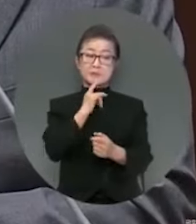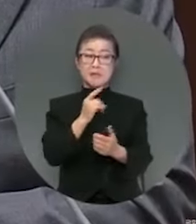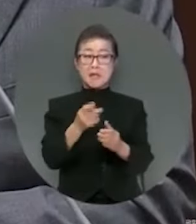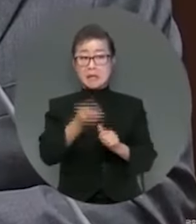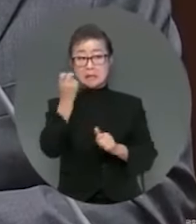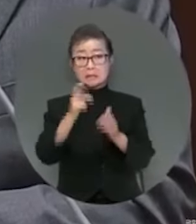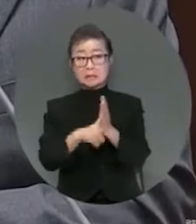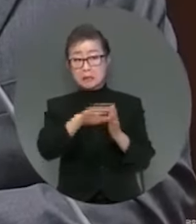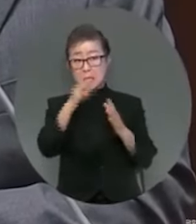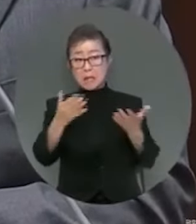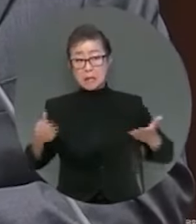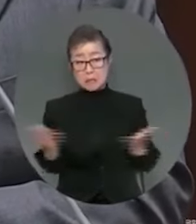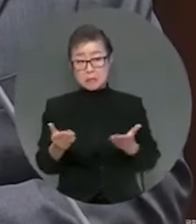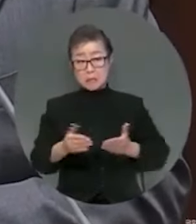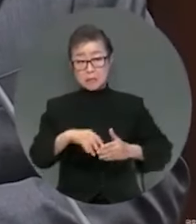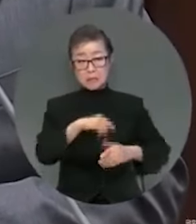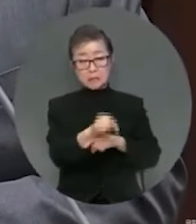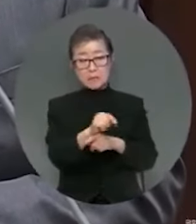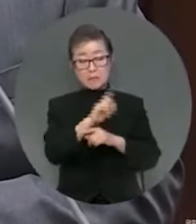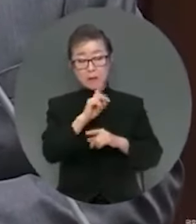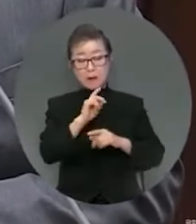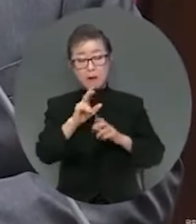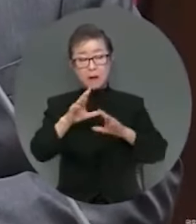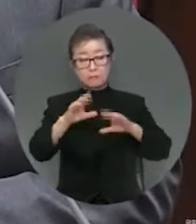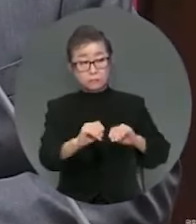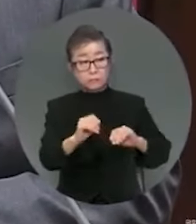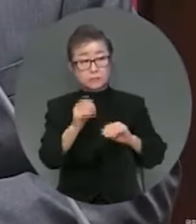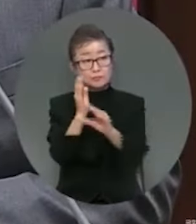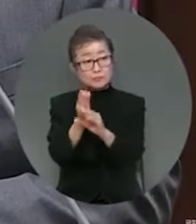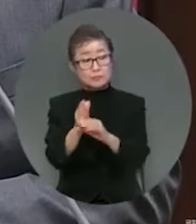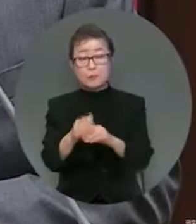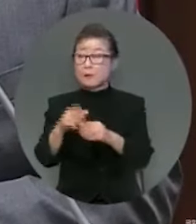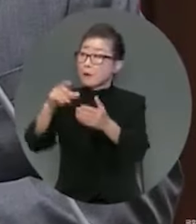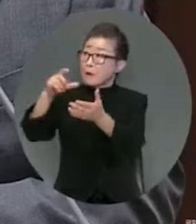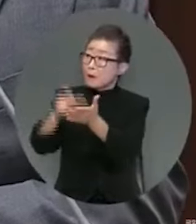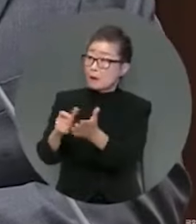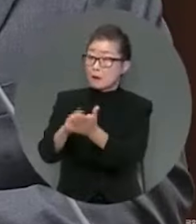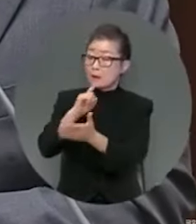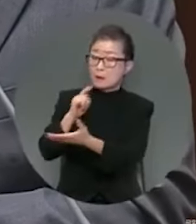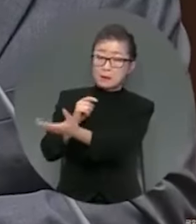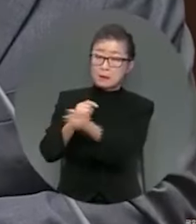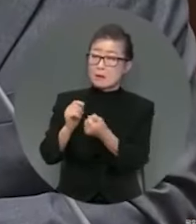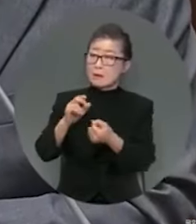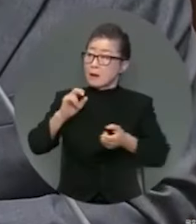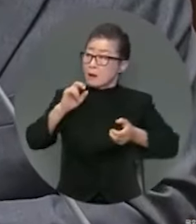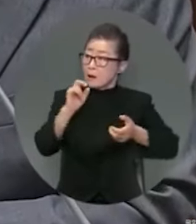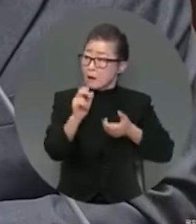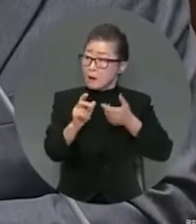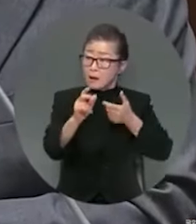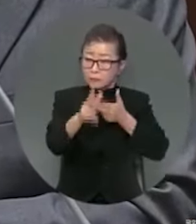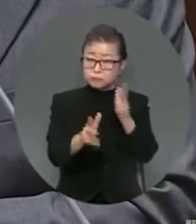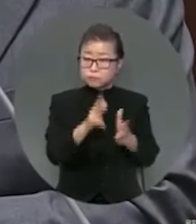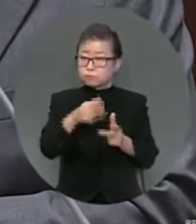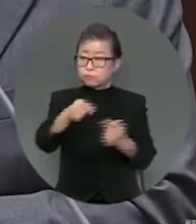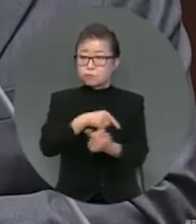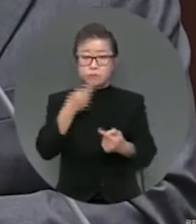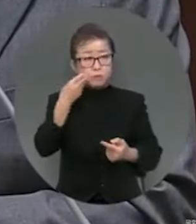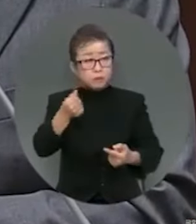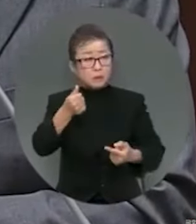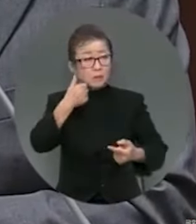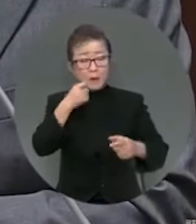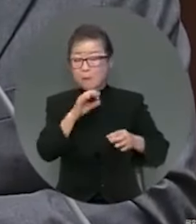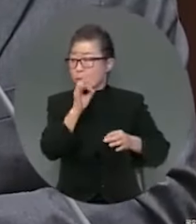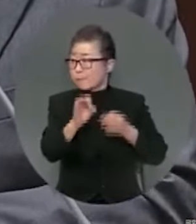있는데, 이런 식의 국정 마비를 초래한다면은 이 헌법재판소 규정을 개정해야